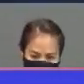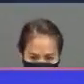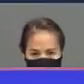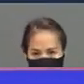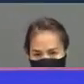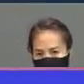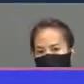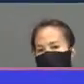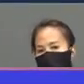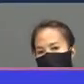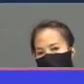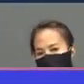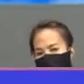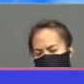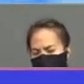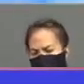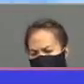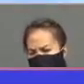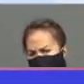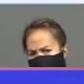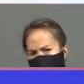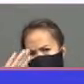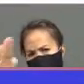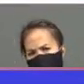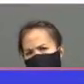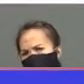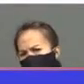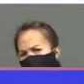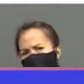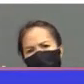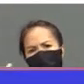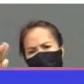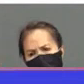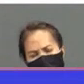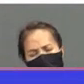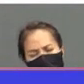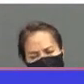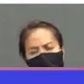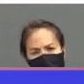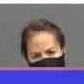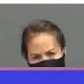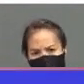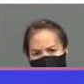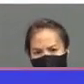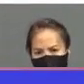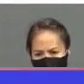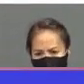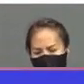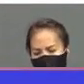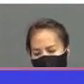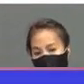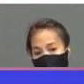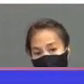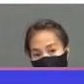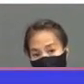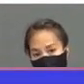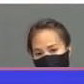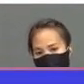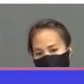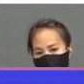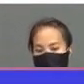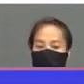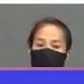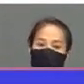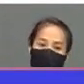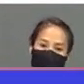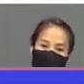โดยศูนย์เชี่ยวชาญเฉพาะทางการวิจัยและพัฒนาวัคซีนของจุฬาฯค่ะในปีหน้าเหมือนกันก็คือปี 6